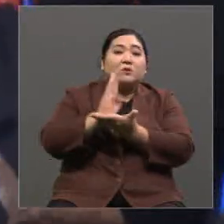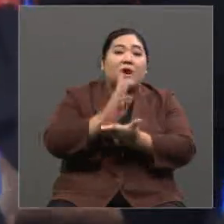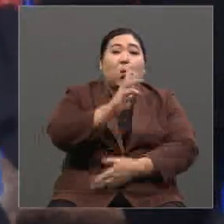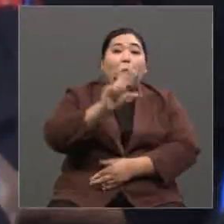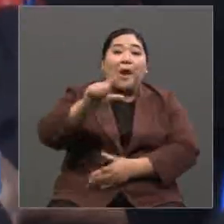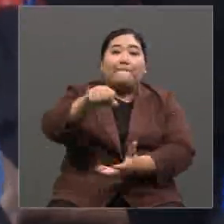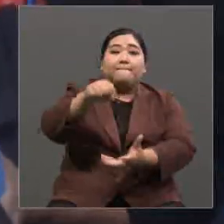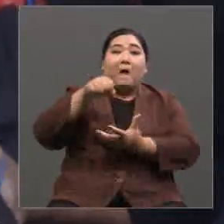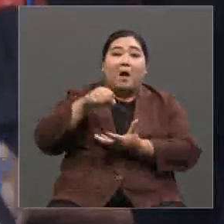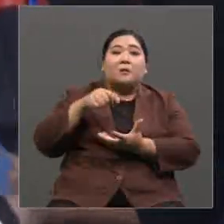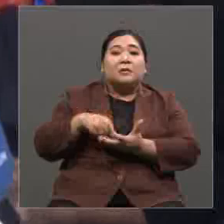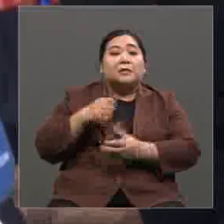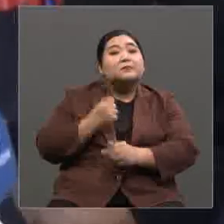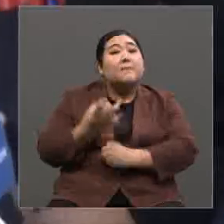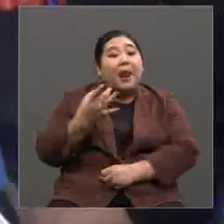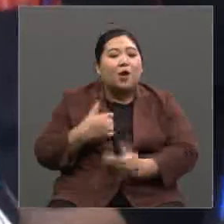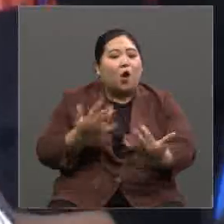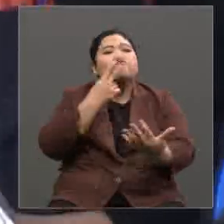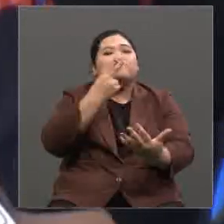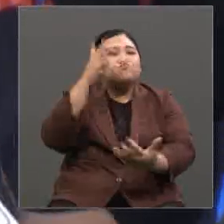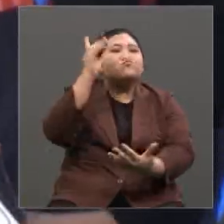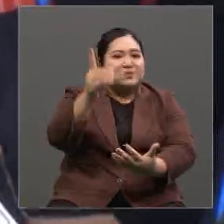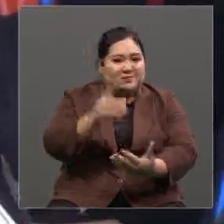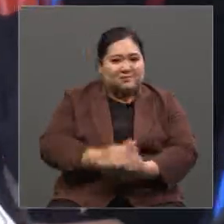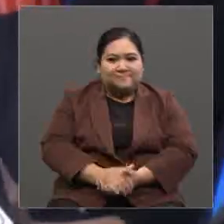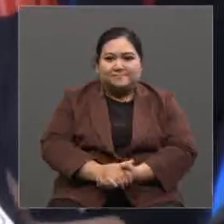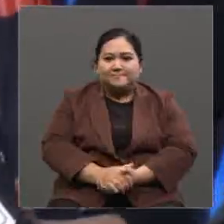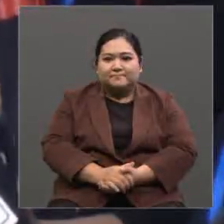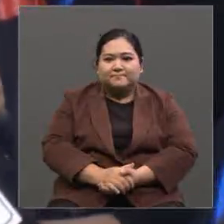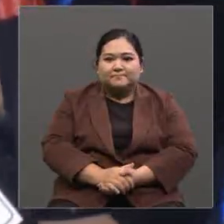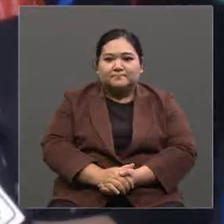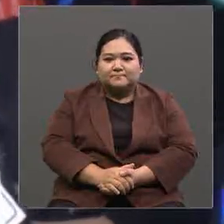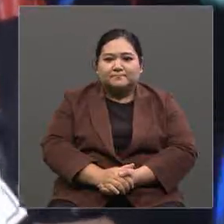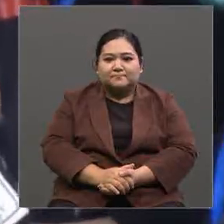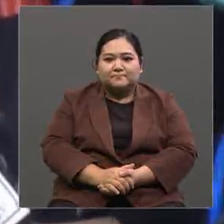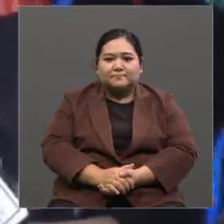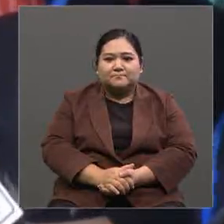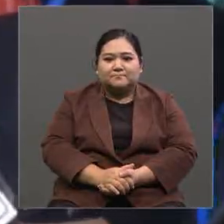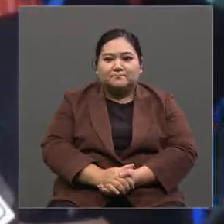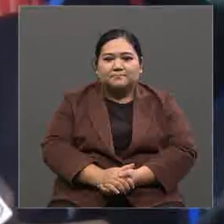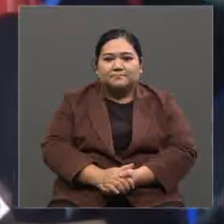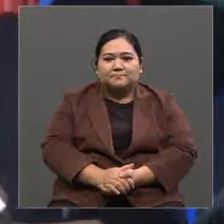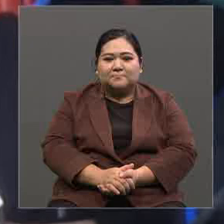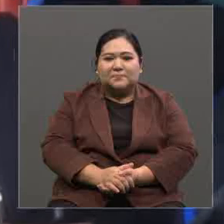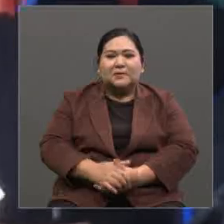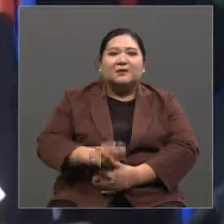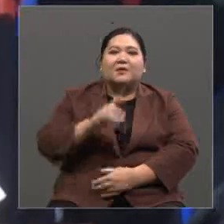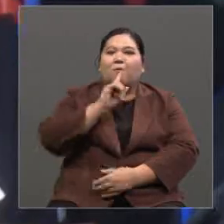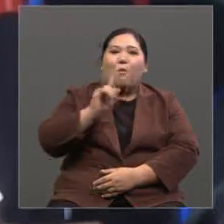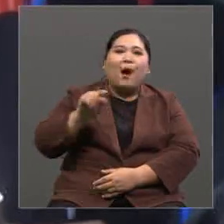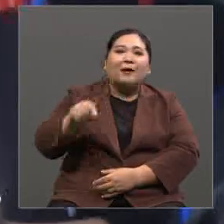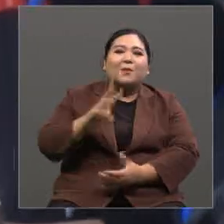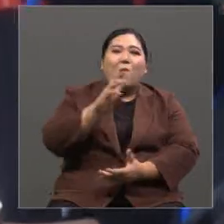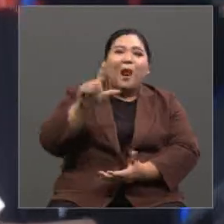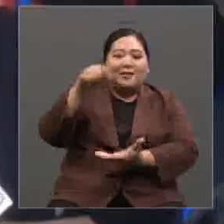นำไปทำอะไรคุณชีวิตก็ให้รอติดตามพรุ่งนี้อ้าวไปบอกว่าคุณทนายตั้งไม่ค่อยปล่อยทำให้คุณชีวิตไม่ปล่อยเหมือนกันล่ะจะเอาไปทำอะไร